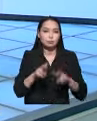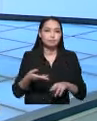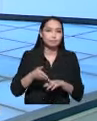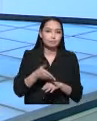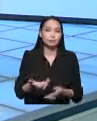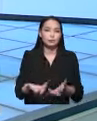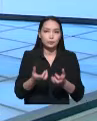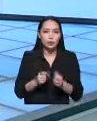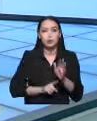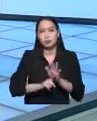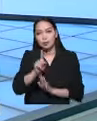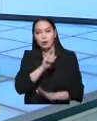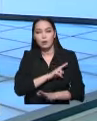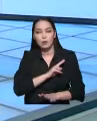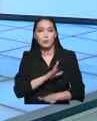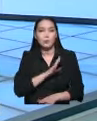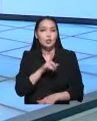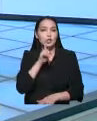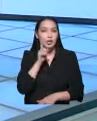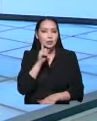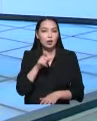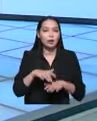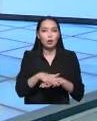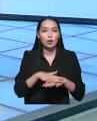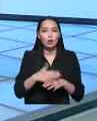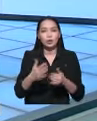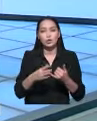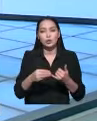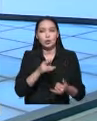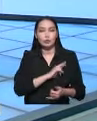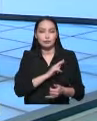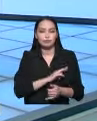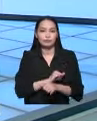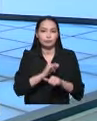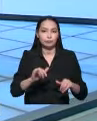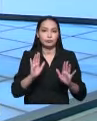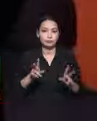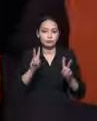бірден іске кірісті. Жастар жүрген жерде жұмыс өнімді дейді жаға бекітуге жауаптыларда.